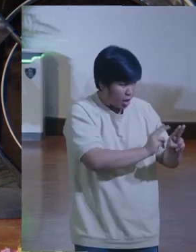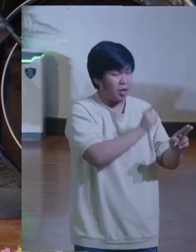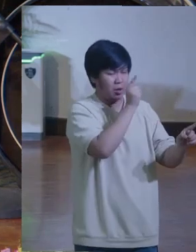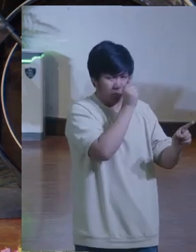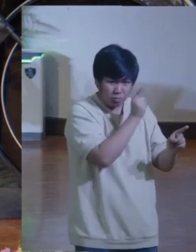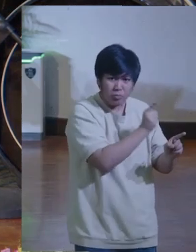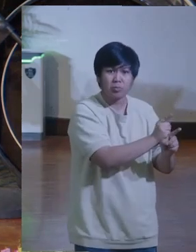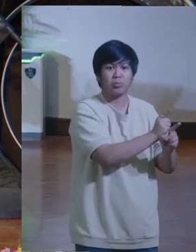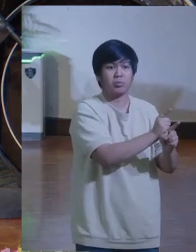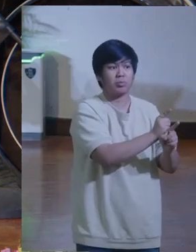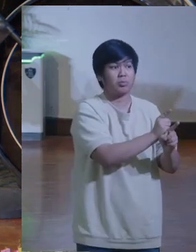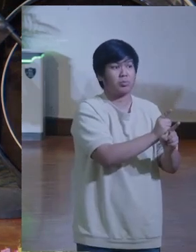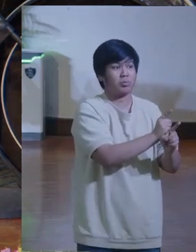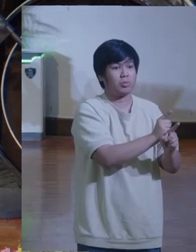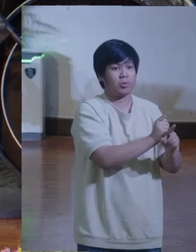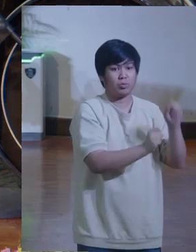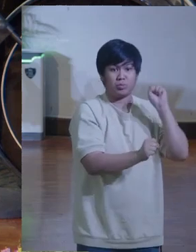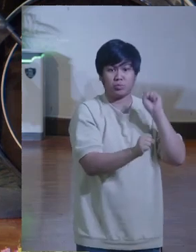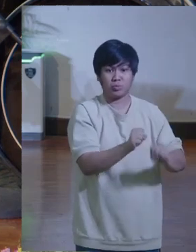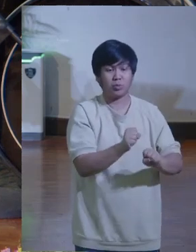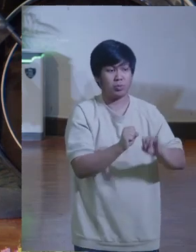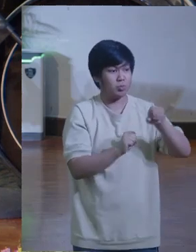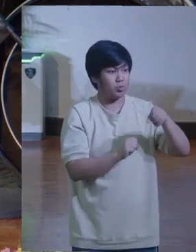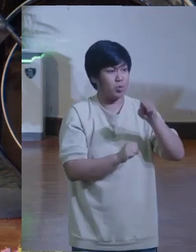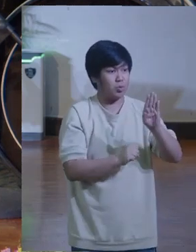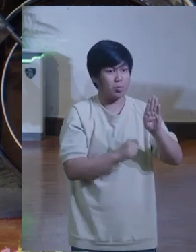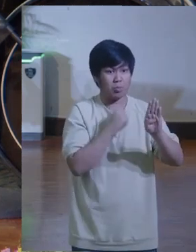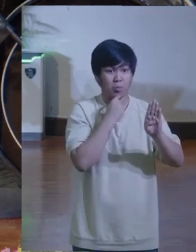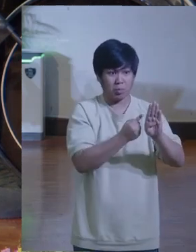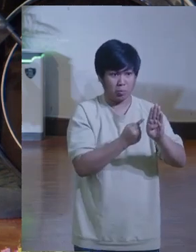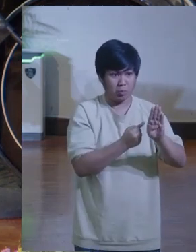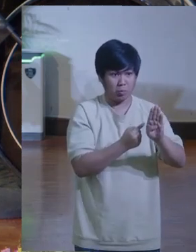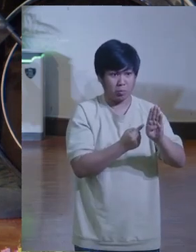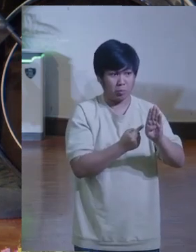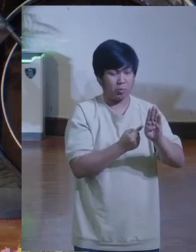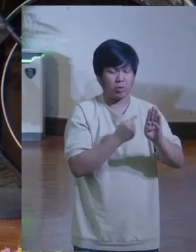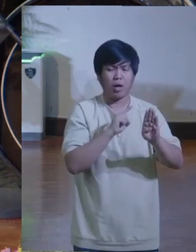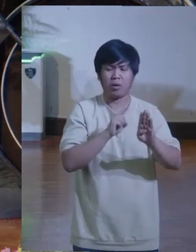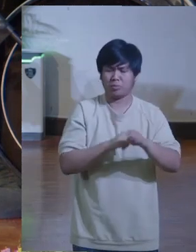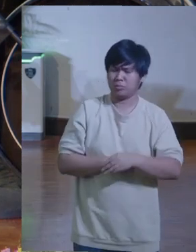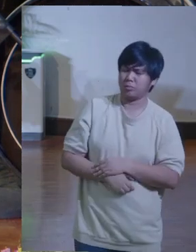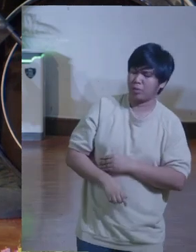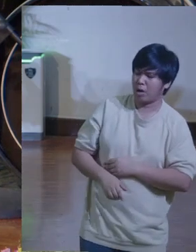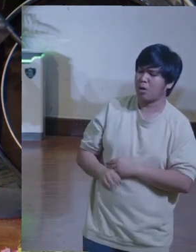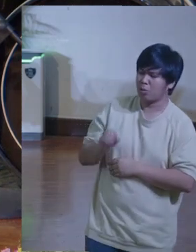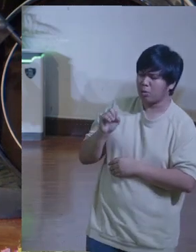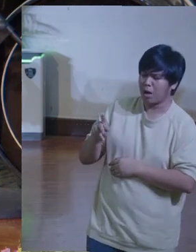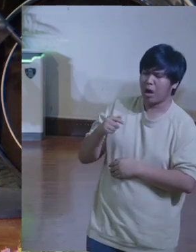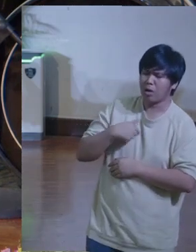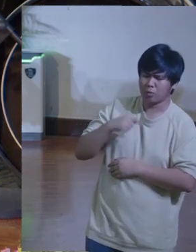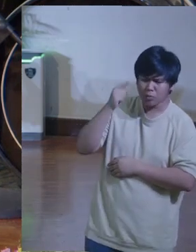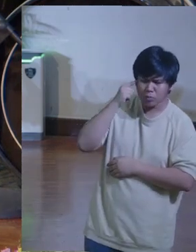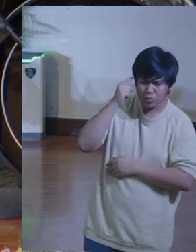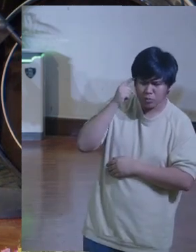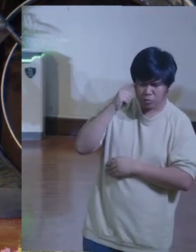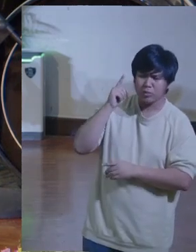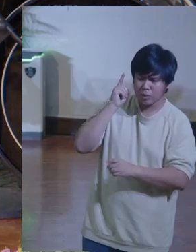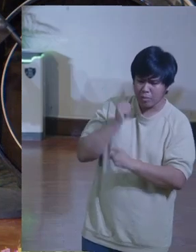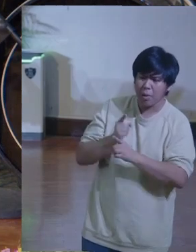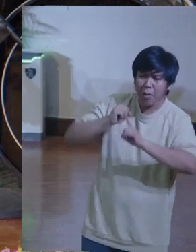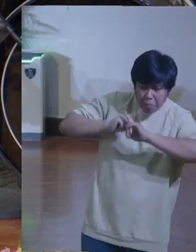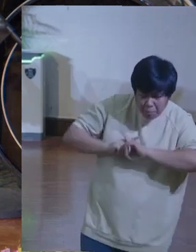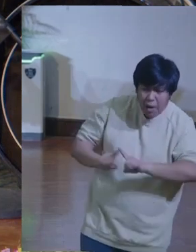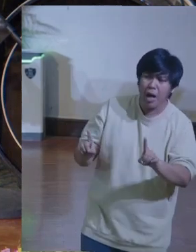of evildoers. Kaya ang tugon ni Job, then Job answered and said, truly I know that it is so,